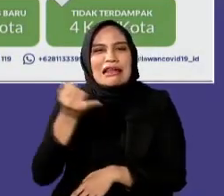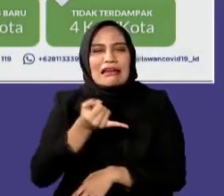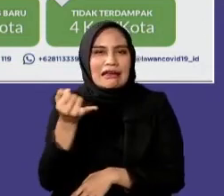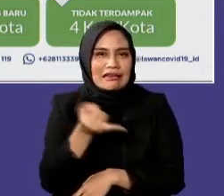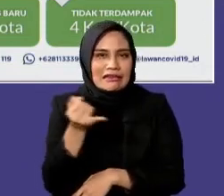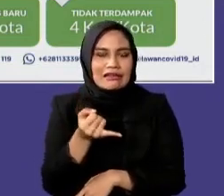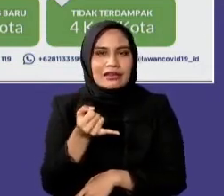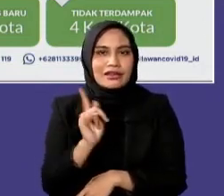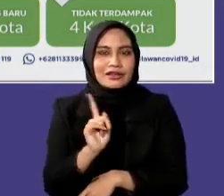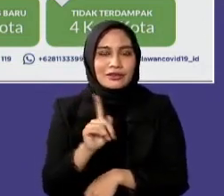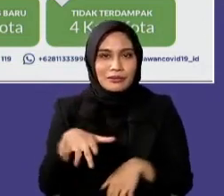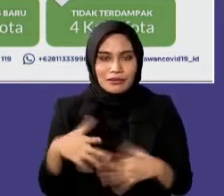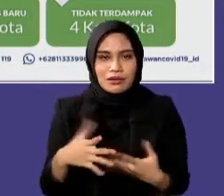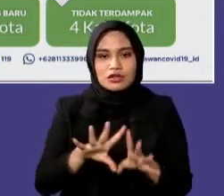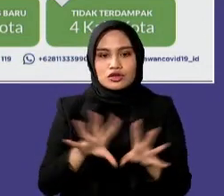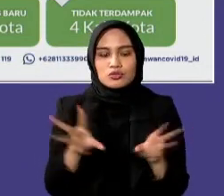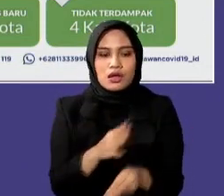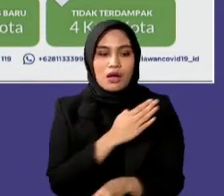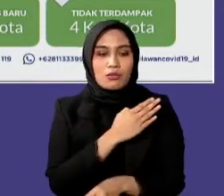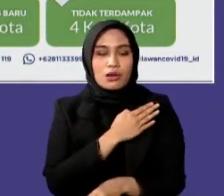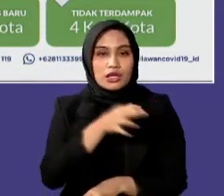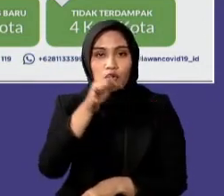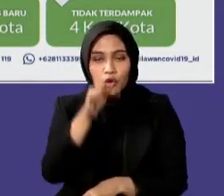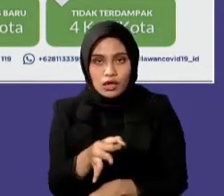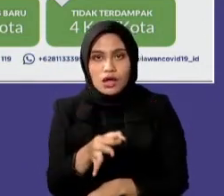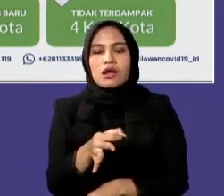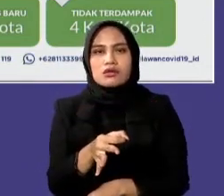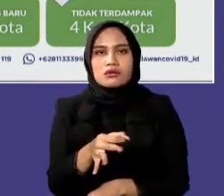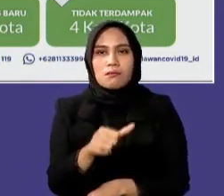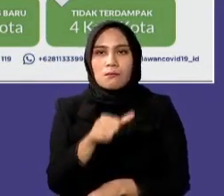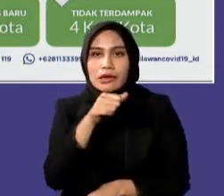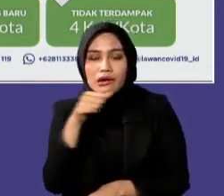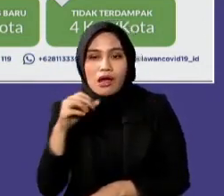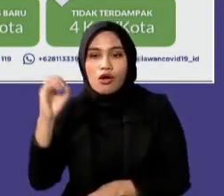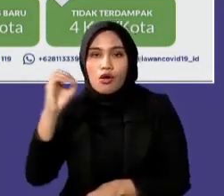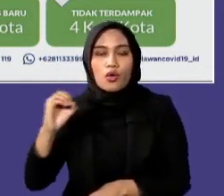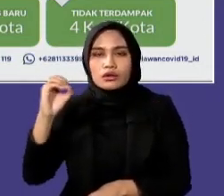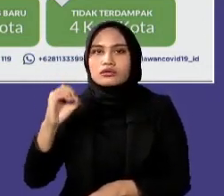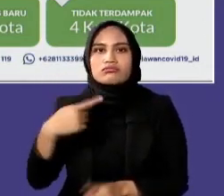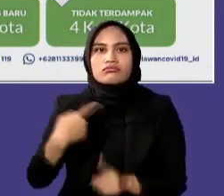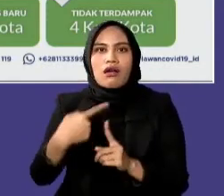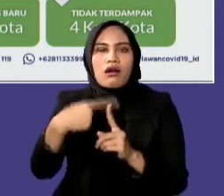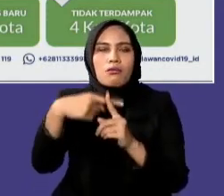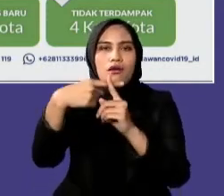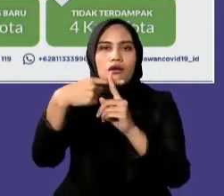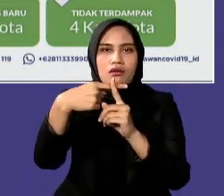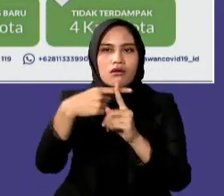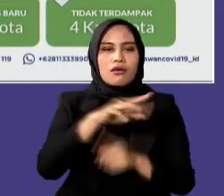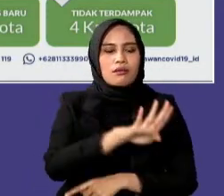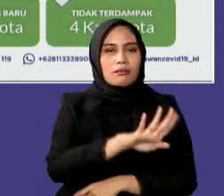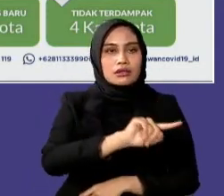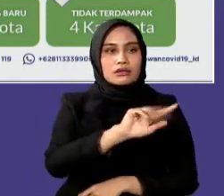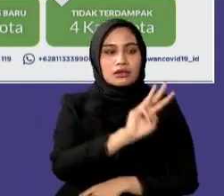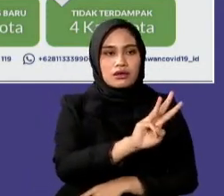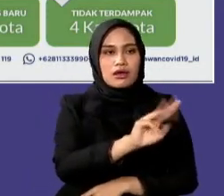dengan meningkatnya jumlah kabupaten kota di zona merah dan Zona orannya zona merah jumlahnya meningkat dari 43